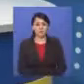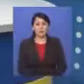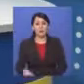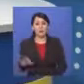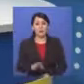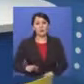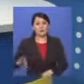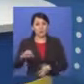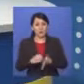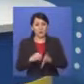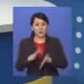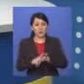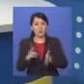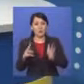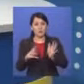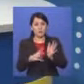В области зарегистрировано